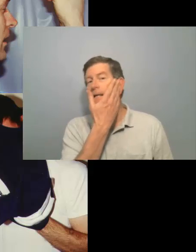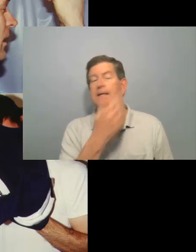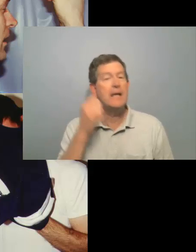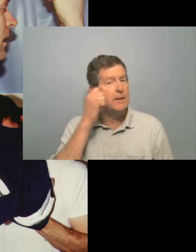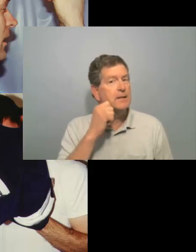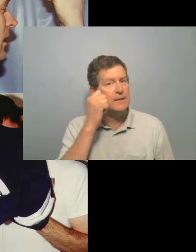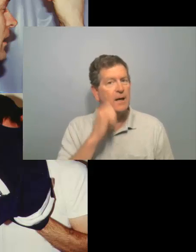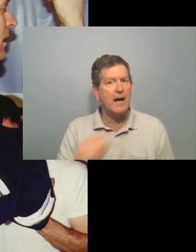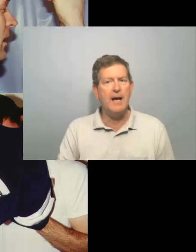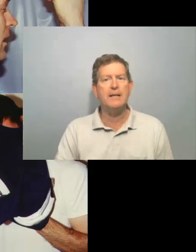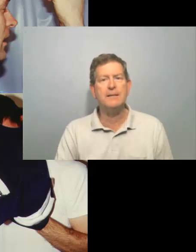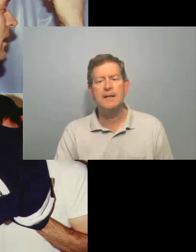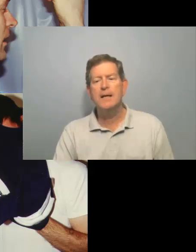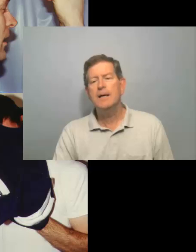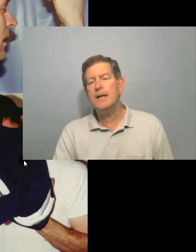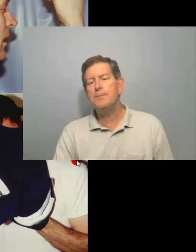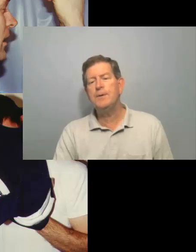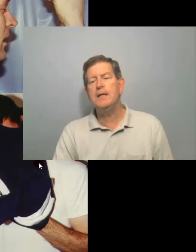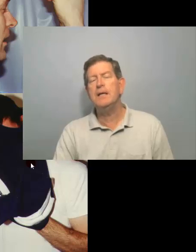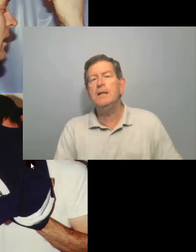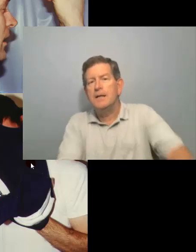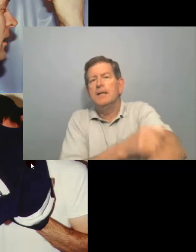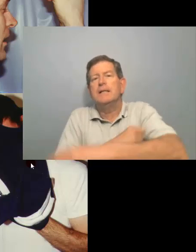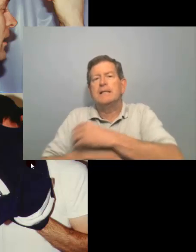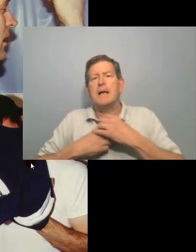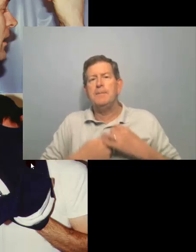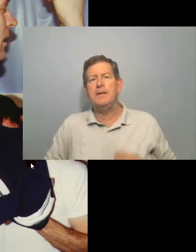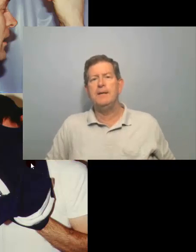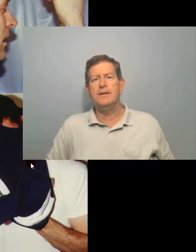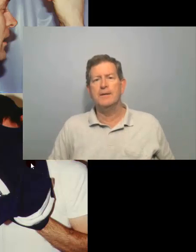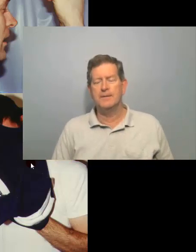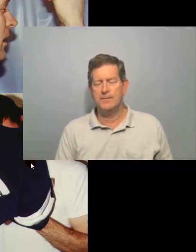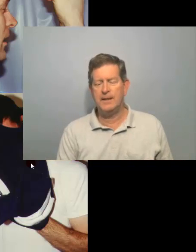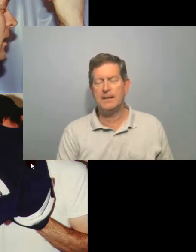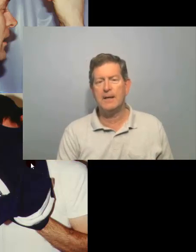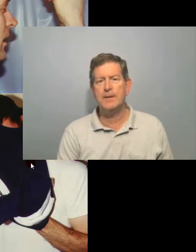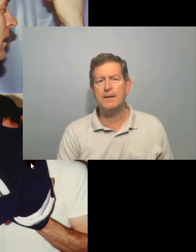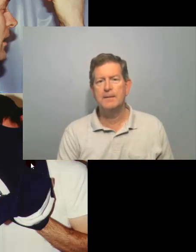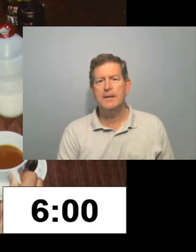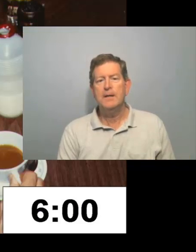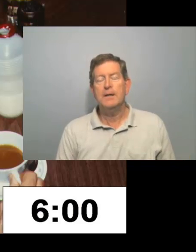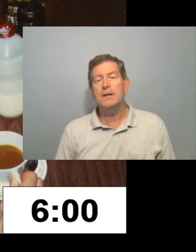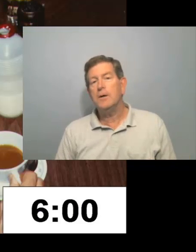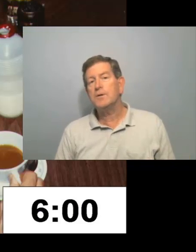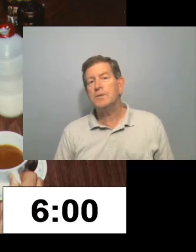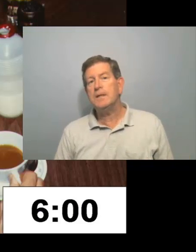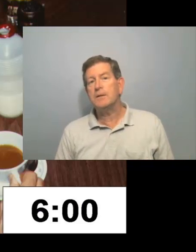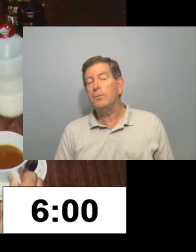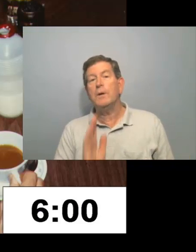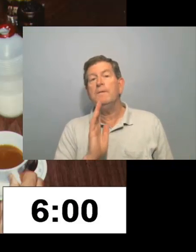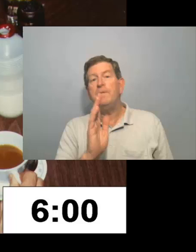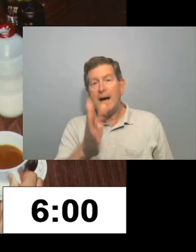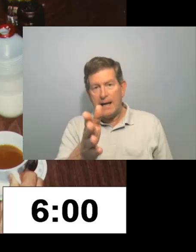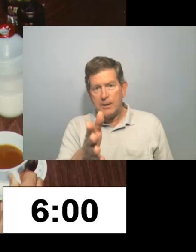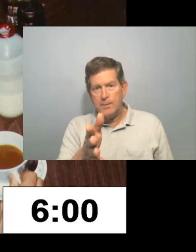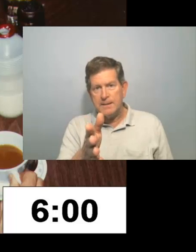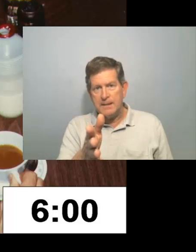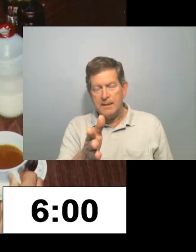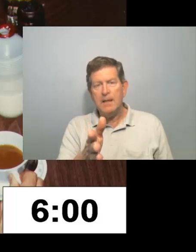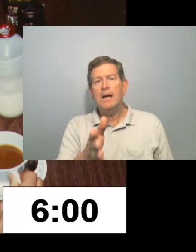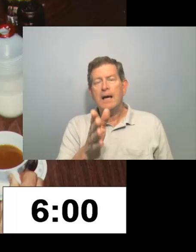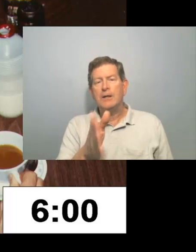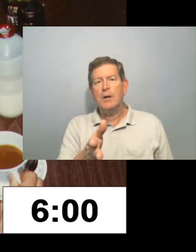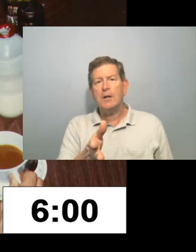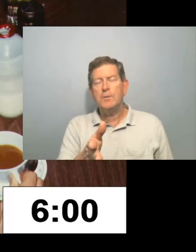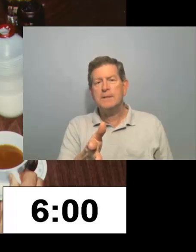mousse à raser, il se rase, et puis il s'habille. Voilà, très bien. Ensuite, bon, il va à la